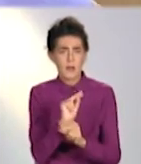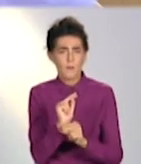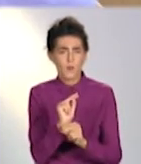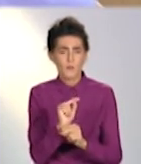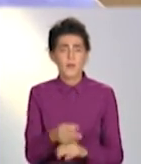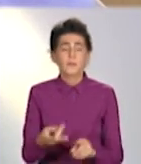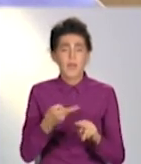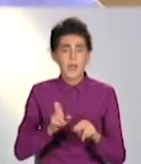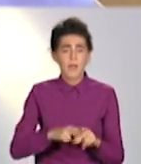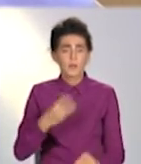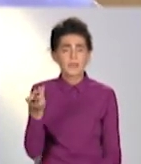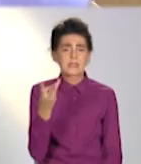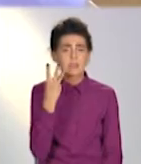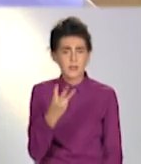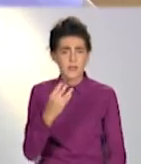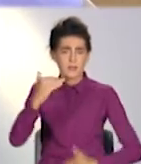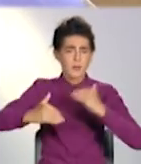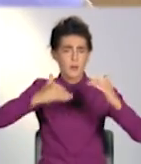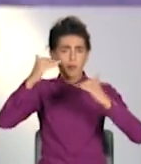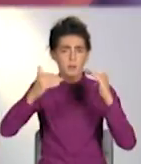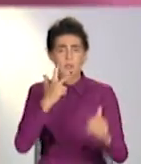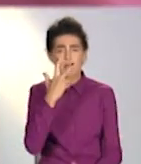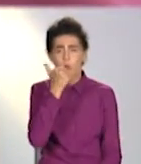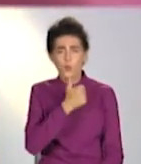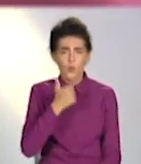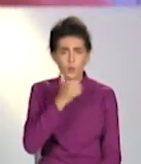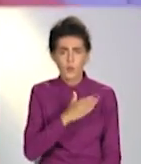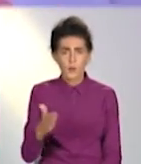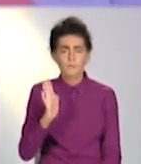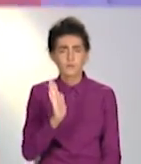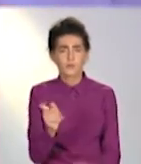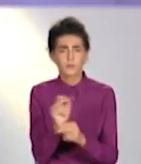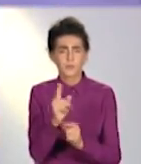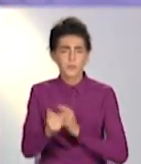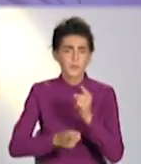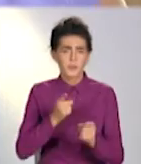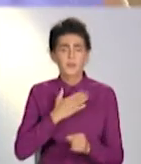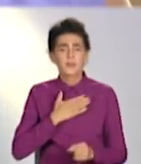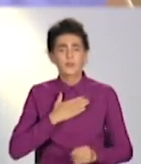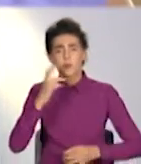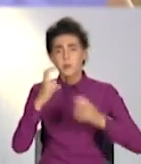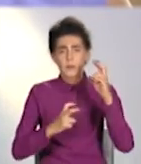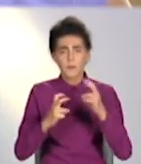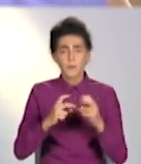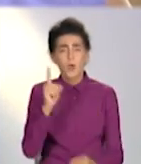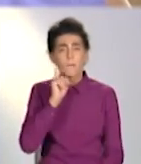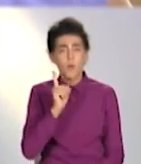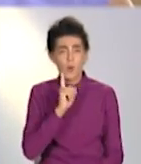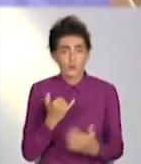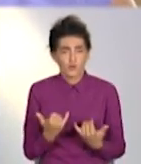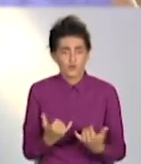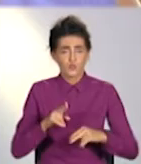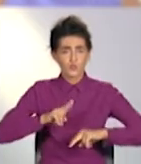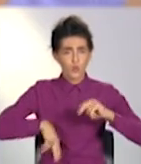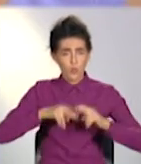Тремя этапами в течение 3 последующих лет должна проводиться реконструкция нашего предприятия. Пока идет стройка,